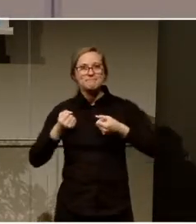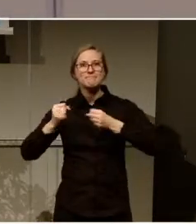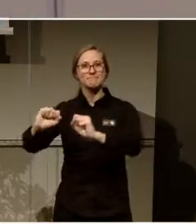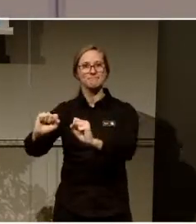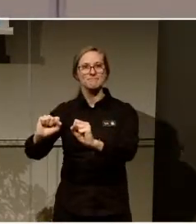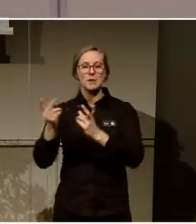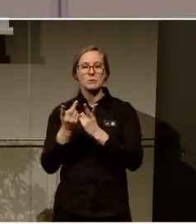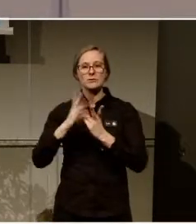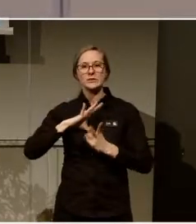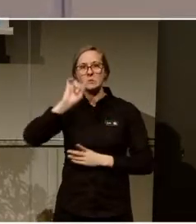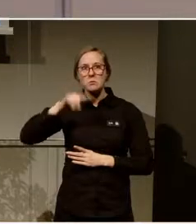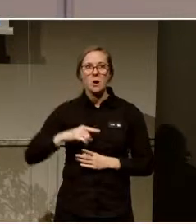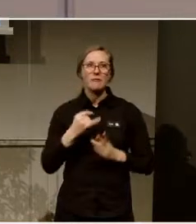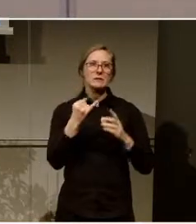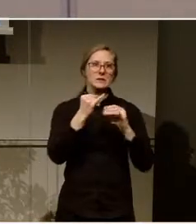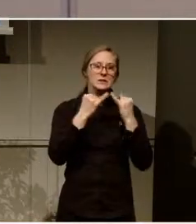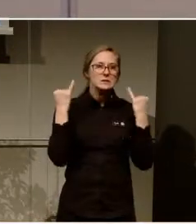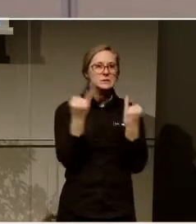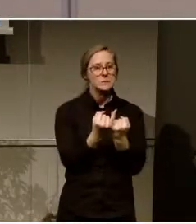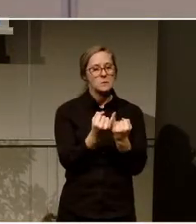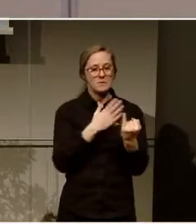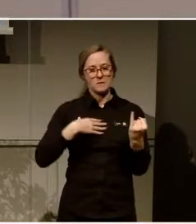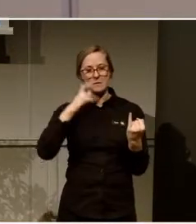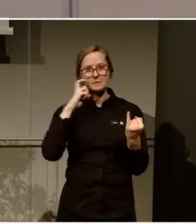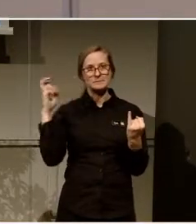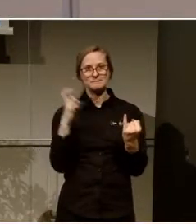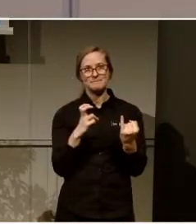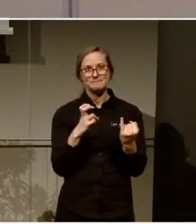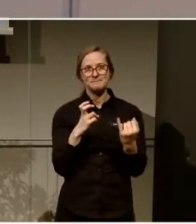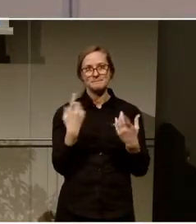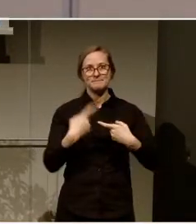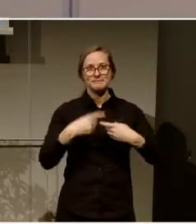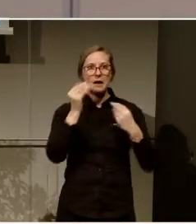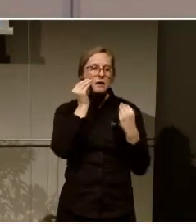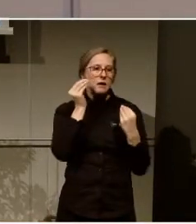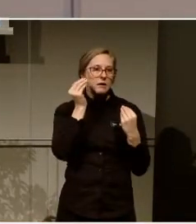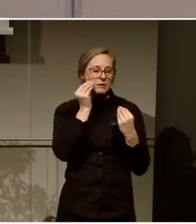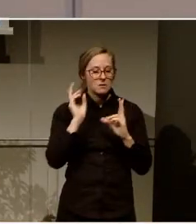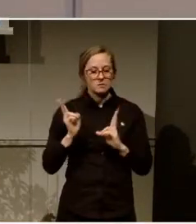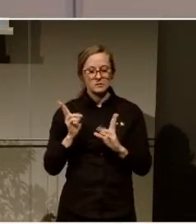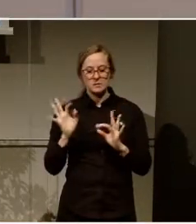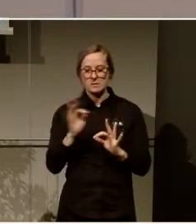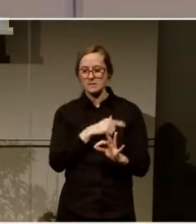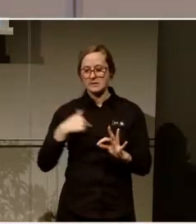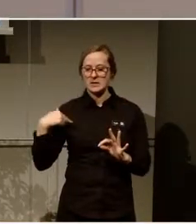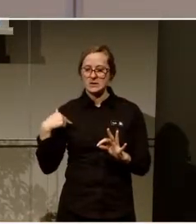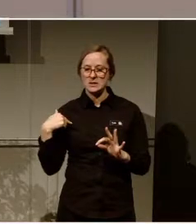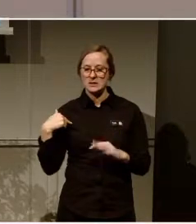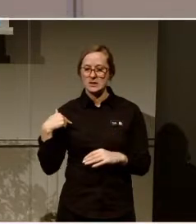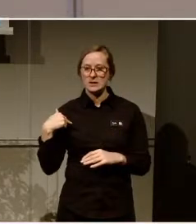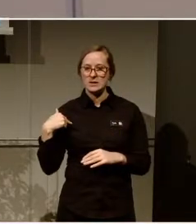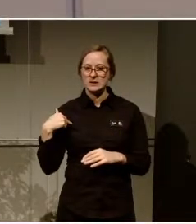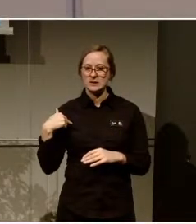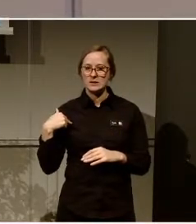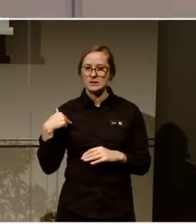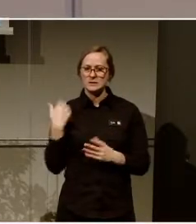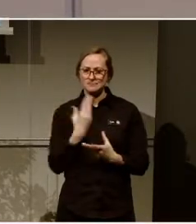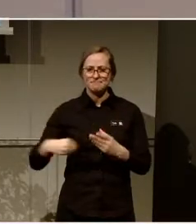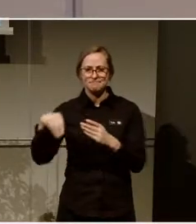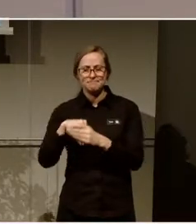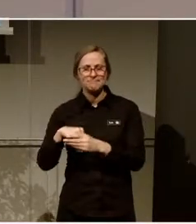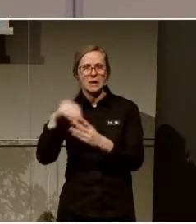våra institutioner, vårt synsätt på lärande och hur vi får in